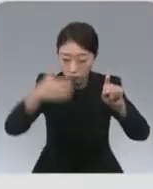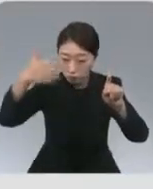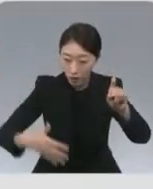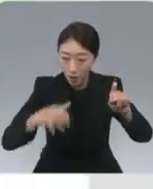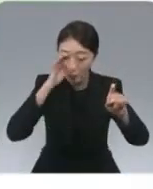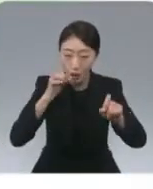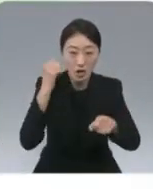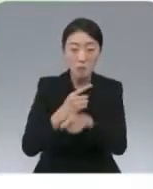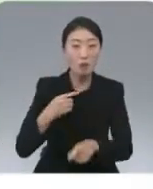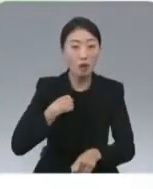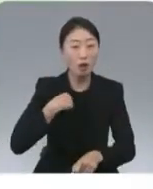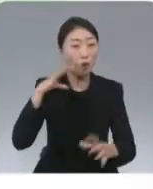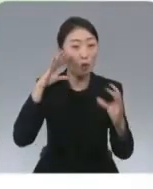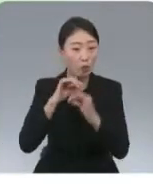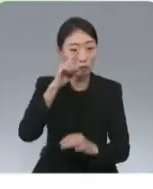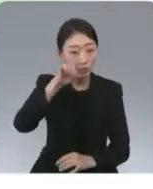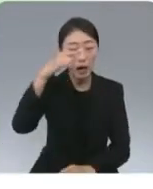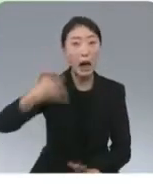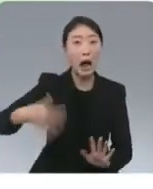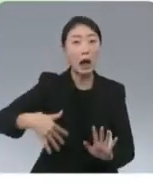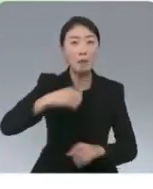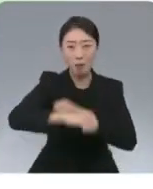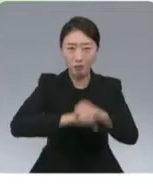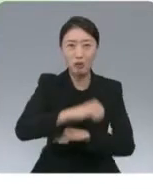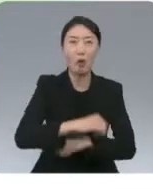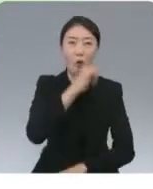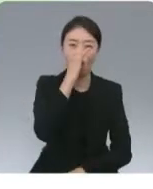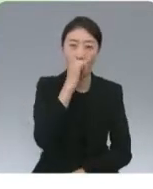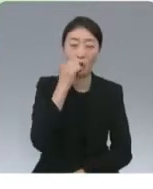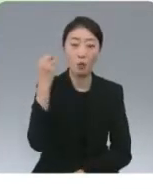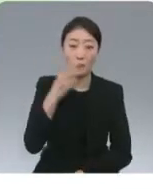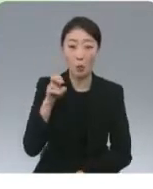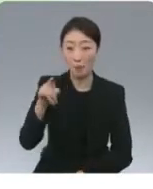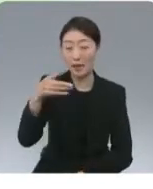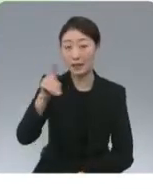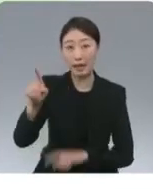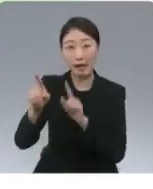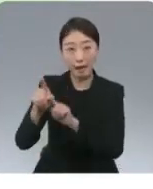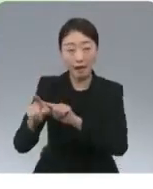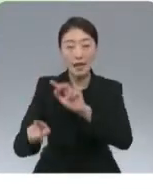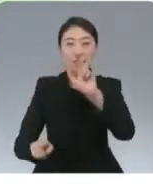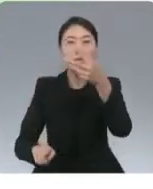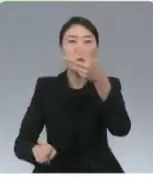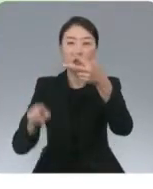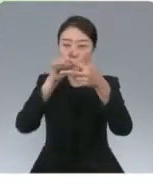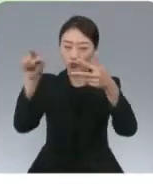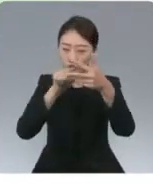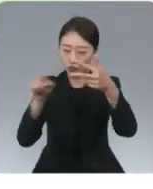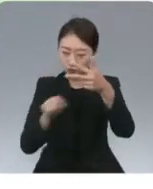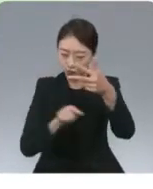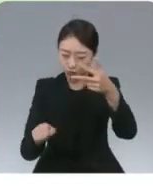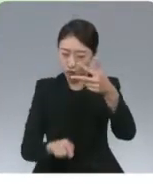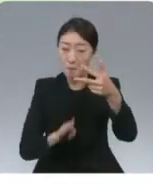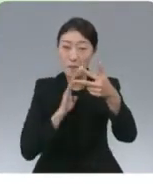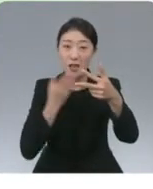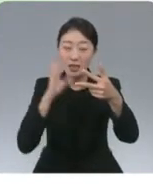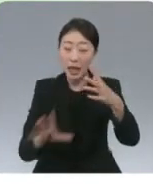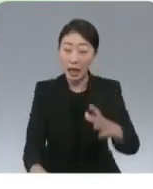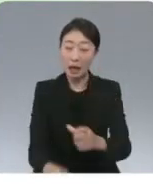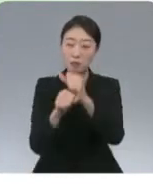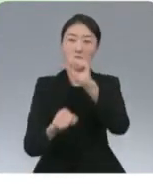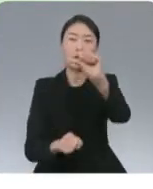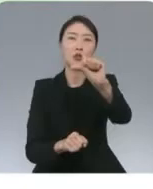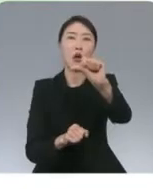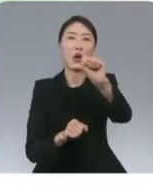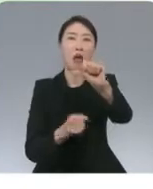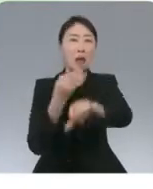hãng Meta điều hành được tóm gọn lại trong 5 dòng và không hề có sự đồng ý nào của người dùng về cách thông báo pháp lý ủy ban bảo vệ thông tin cá